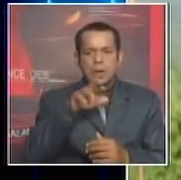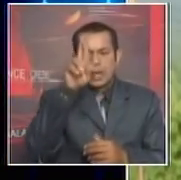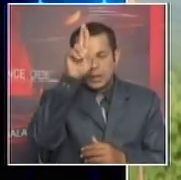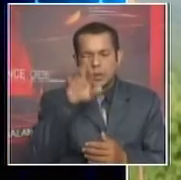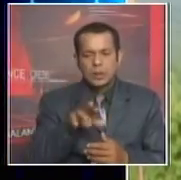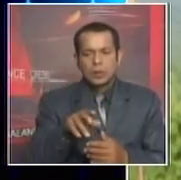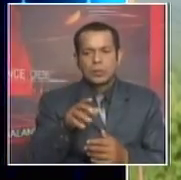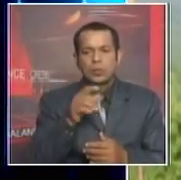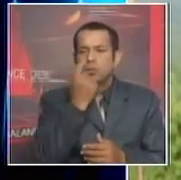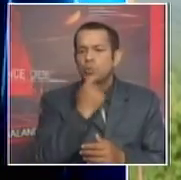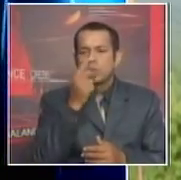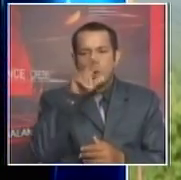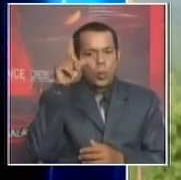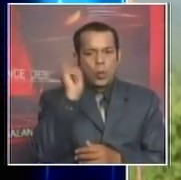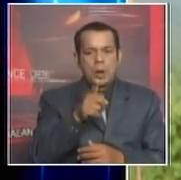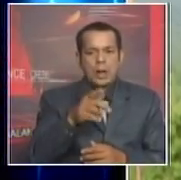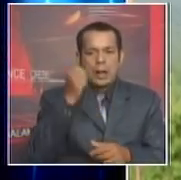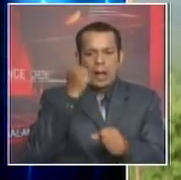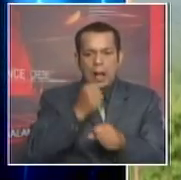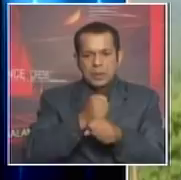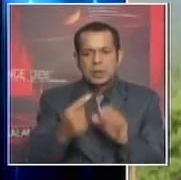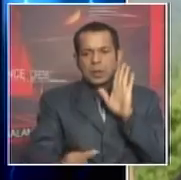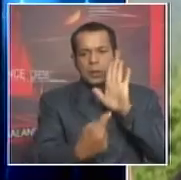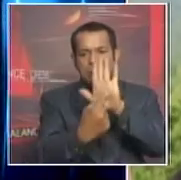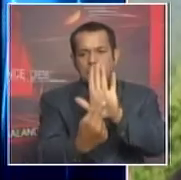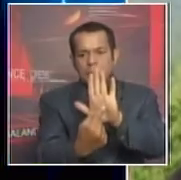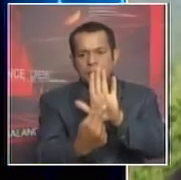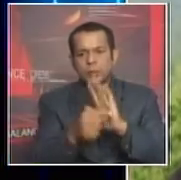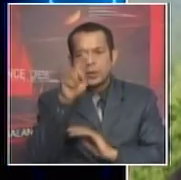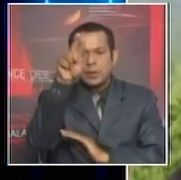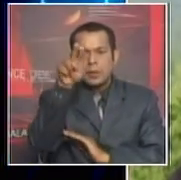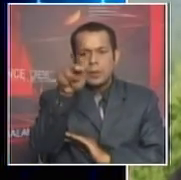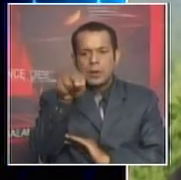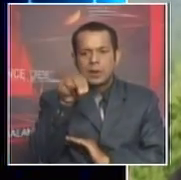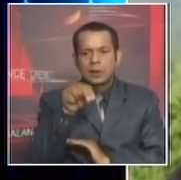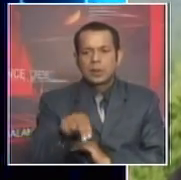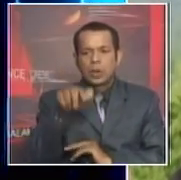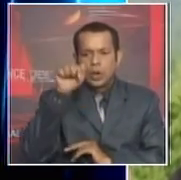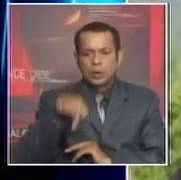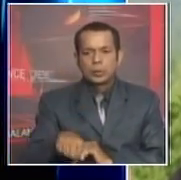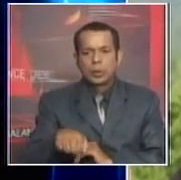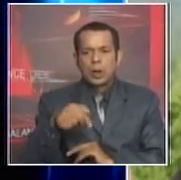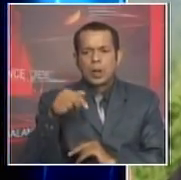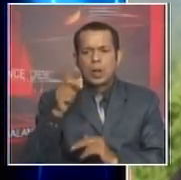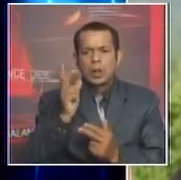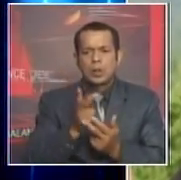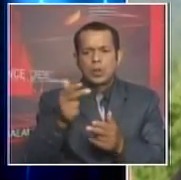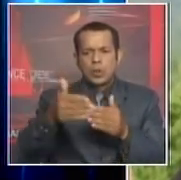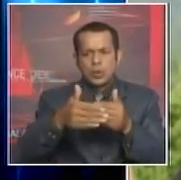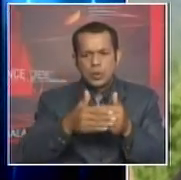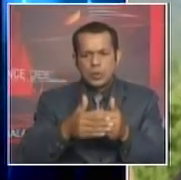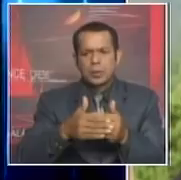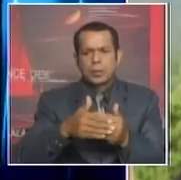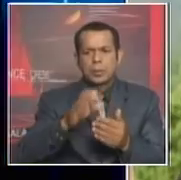व्यवहारले गरेर देखाउनु पर्छ। त्यो भयो भने भोलि अब मलाई जहाँसम्म लाग्छ अहिले उदाहरणीय रूपमा काठमाडौँको नजिकको